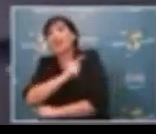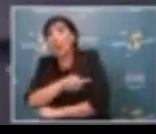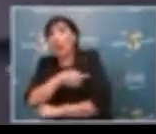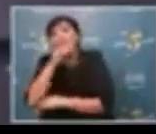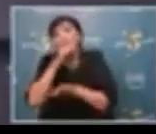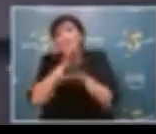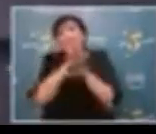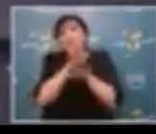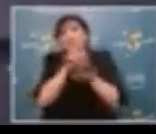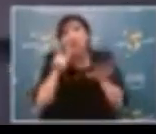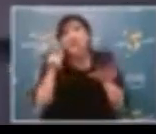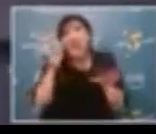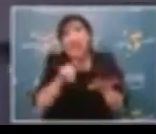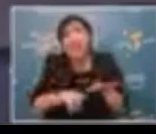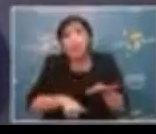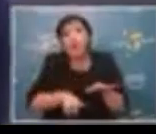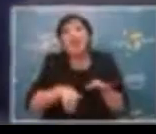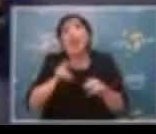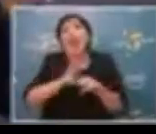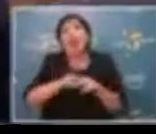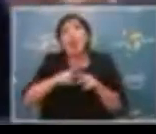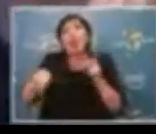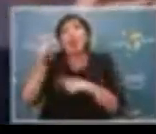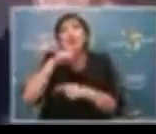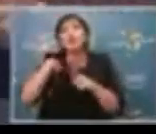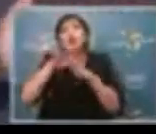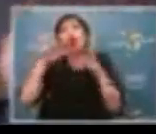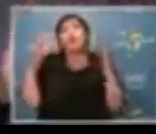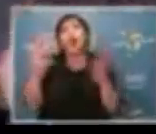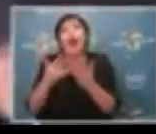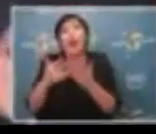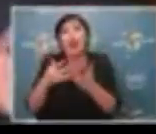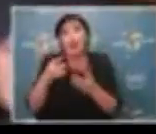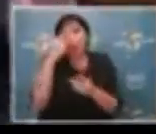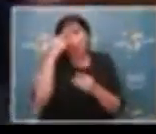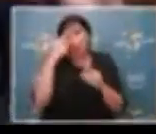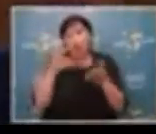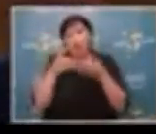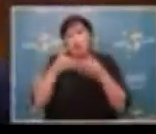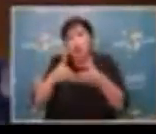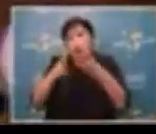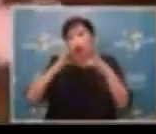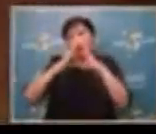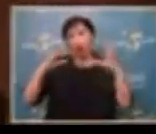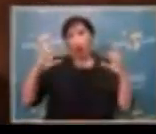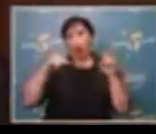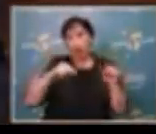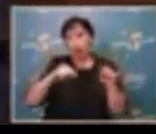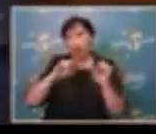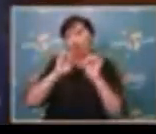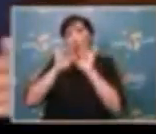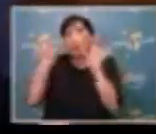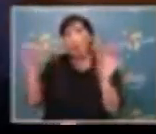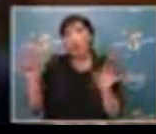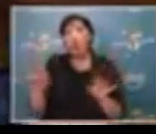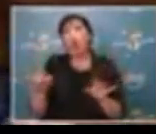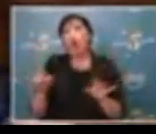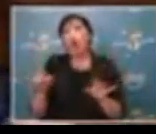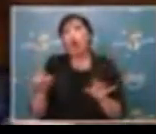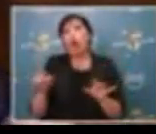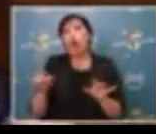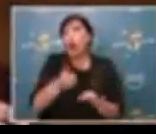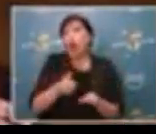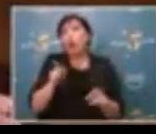17.000 volte il giro della Terra. E una nave container media inquina in un anno come 50.000